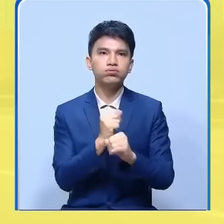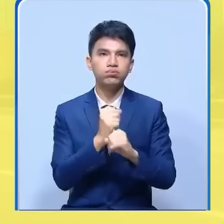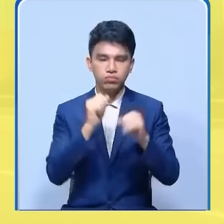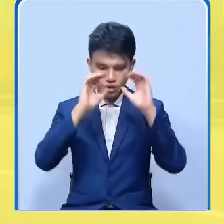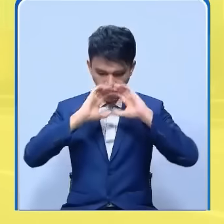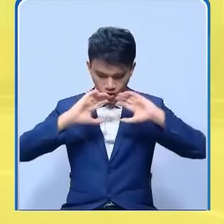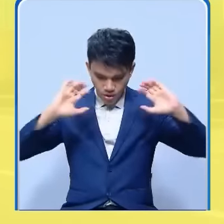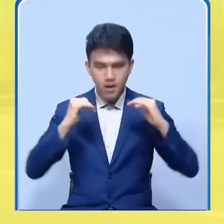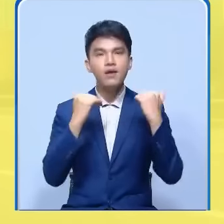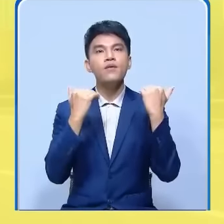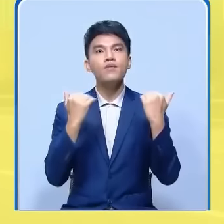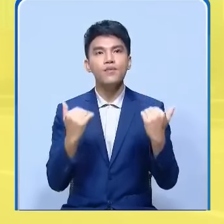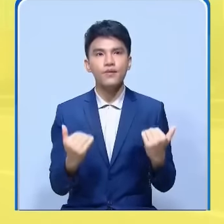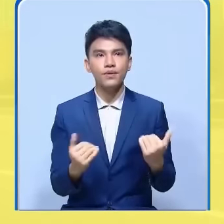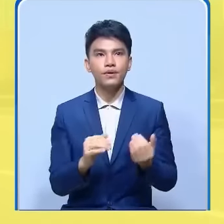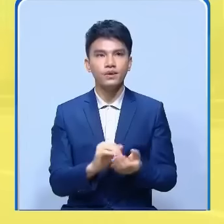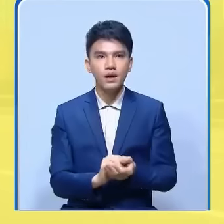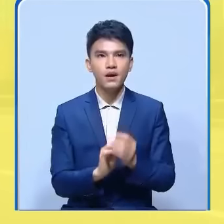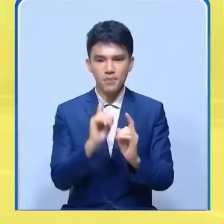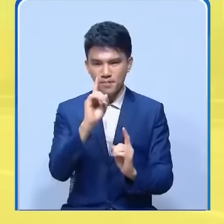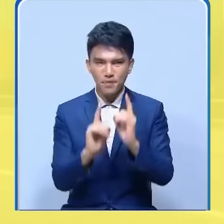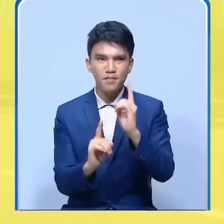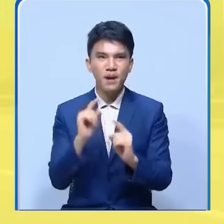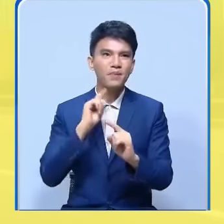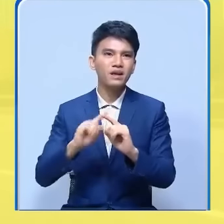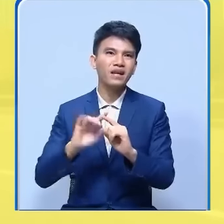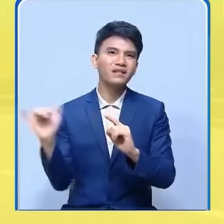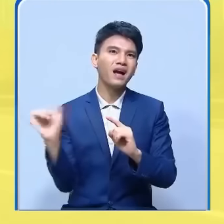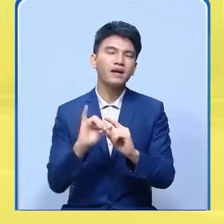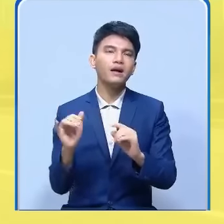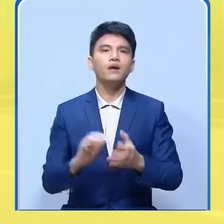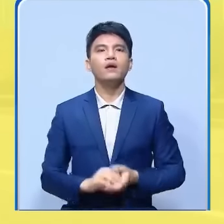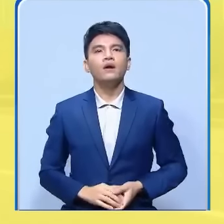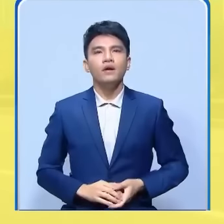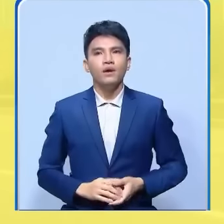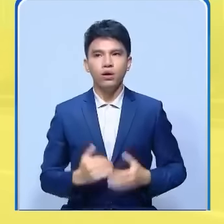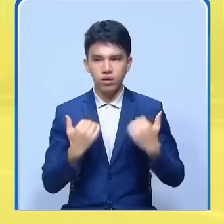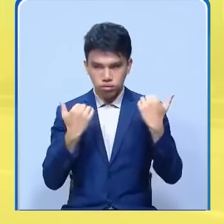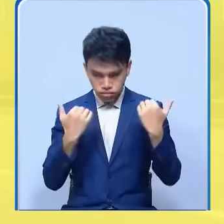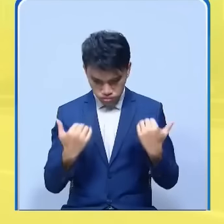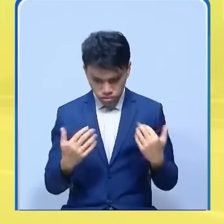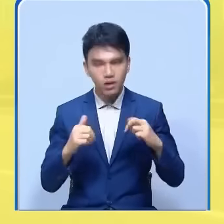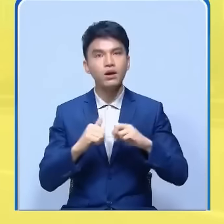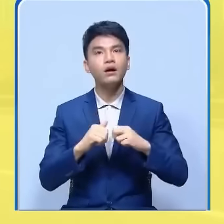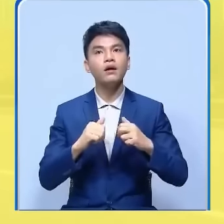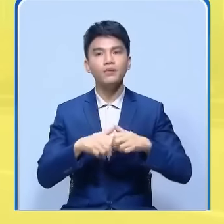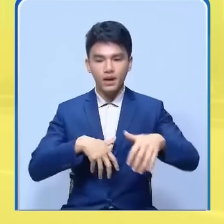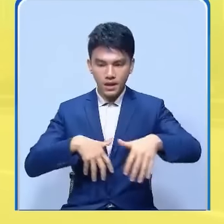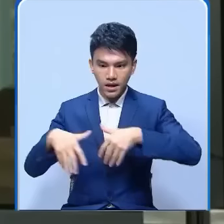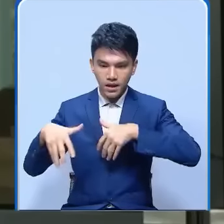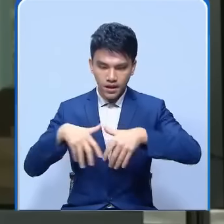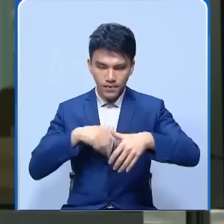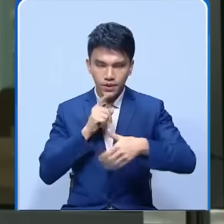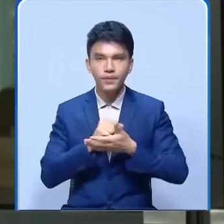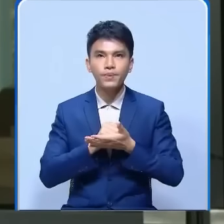แต่ขณะนี้คือยังไม่ประเมินว่าจะขี้คายเร็วขี้คายช้าปัญหาขณะนี้คือผมว่าเรื่องที่ราษฎรกำลังเดือดร้อนต้องเข้าไปช่วย